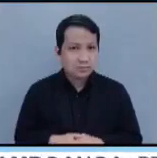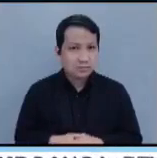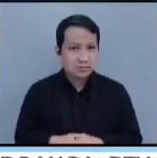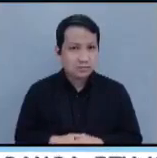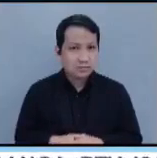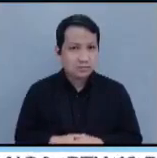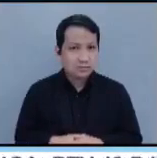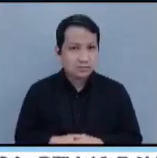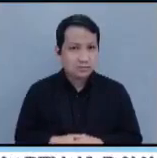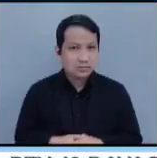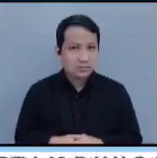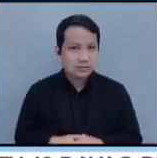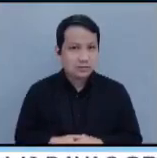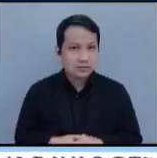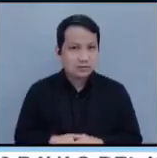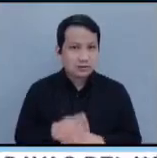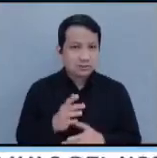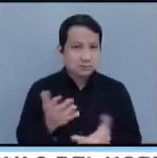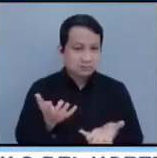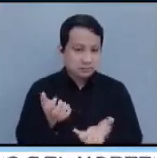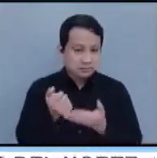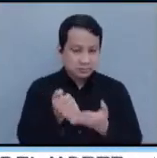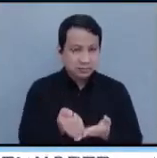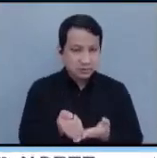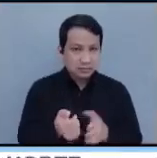Sana naman maano naman